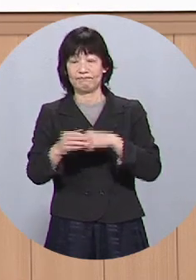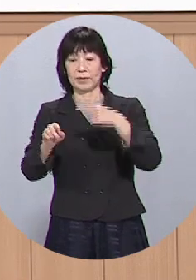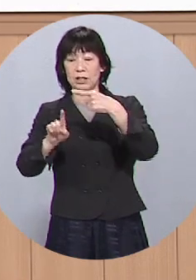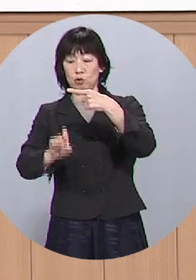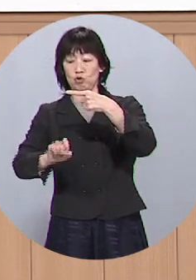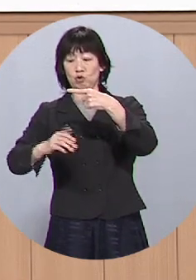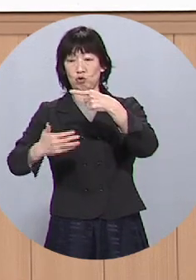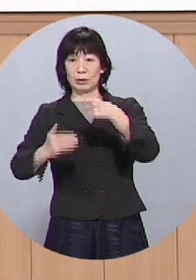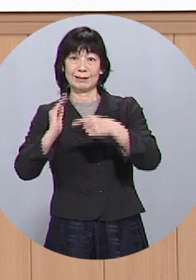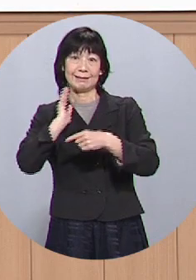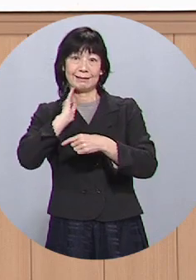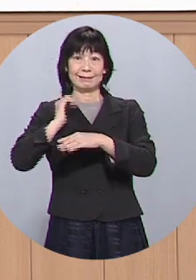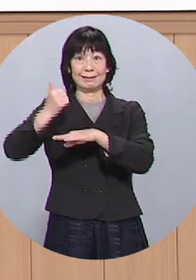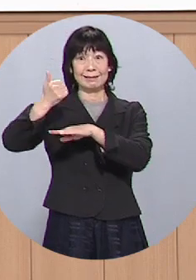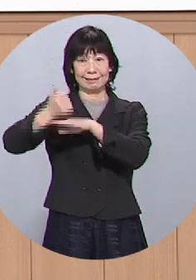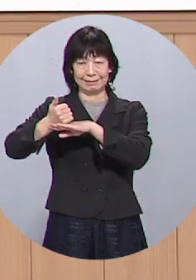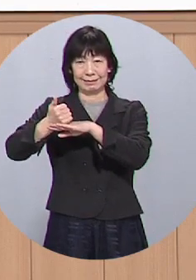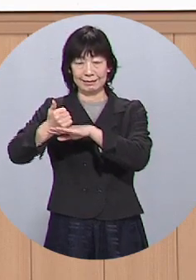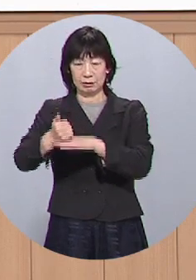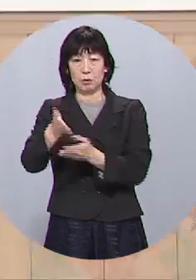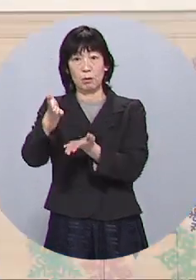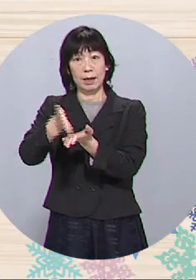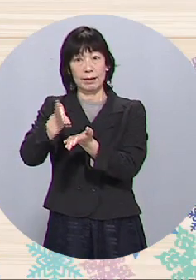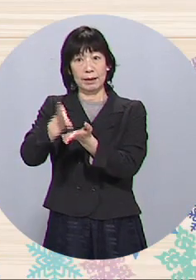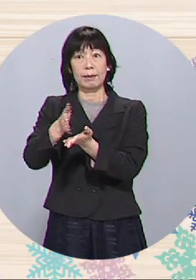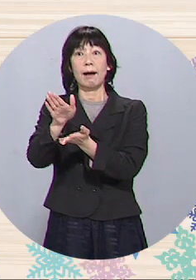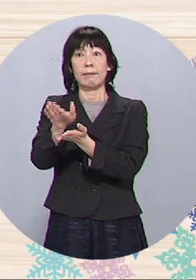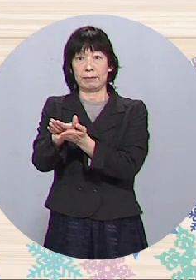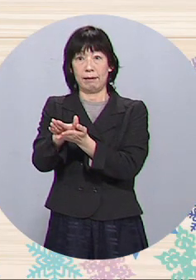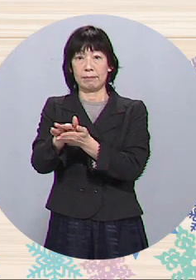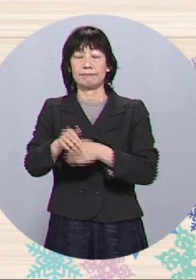19日知事の定例記者会見がありました。